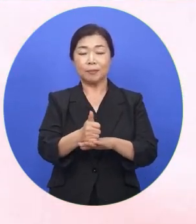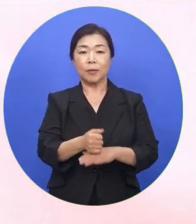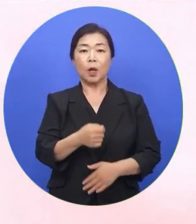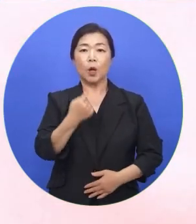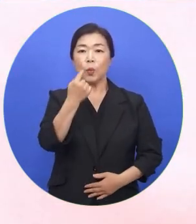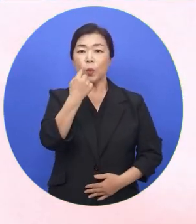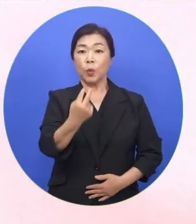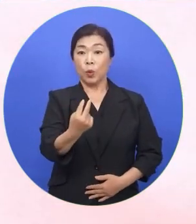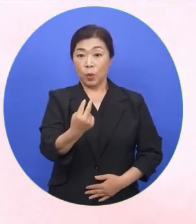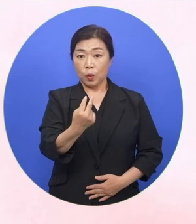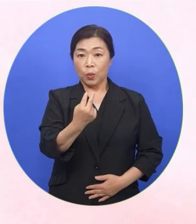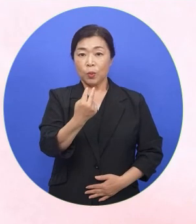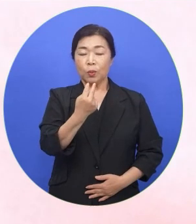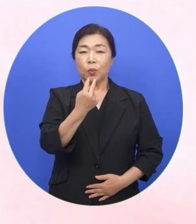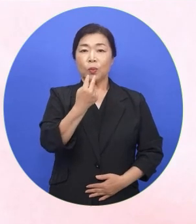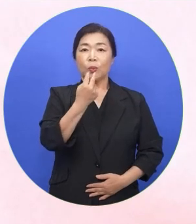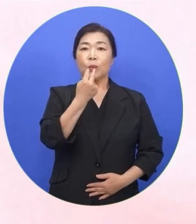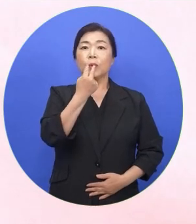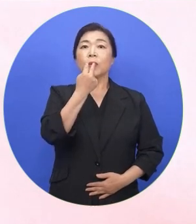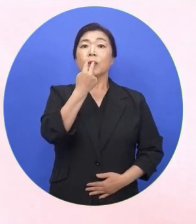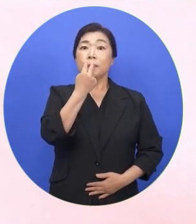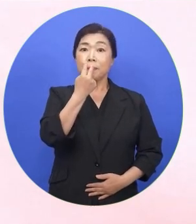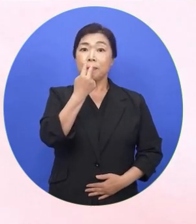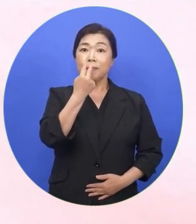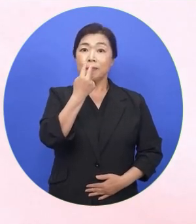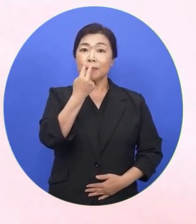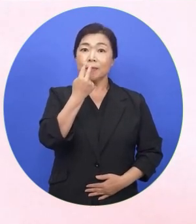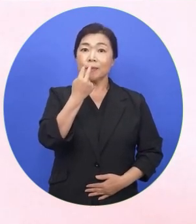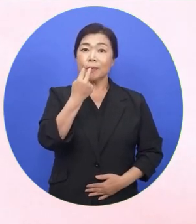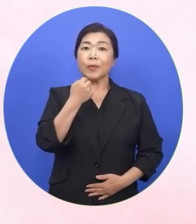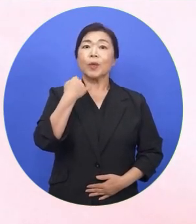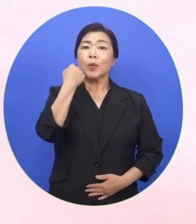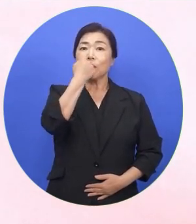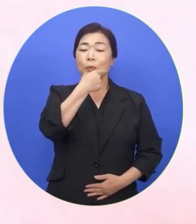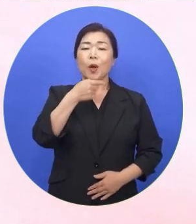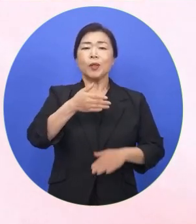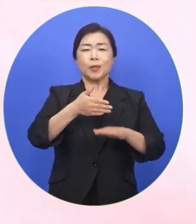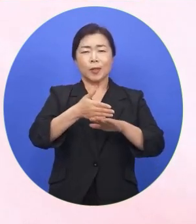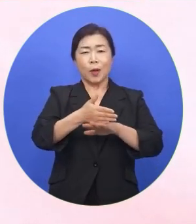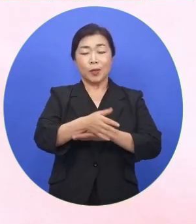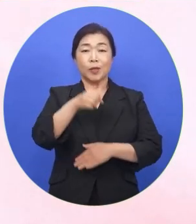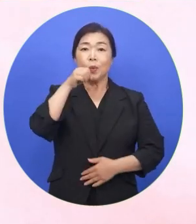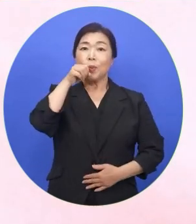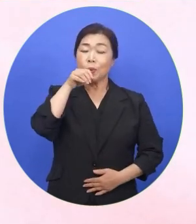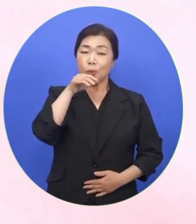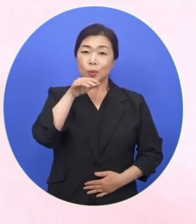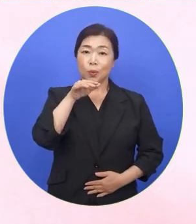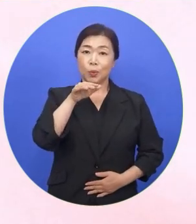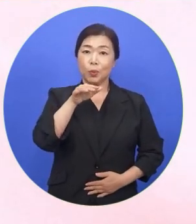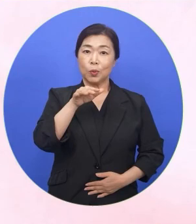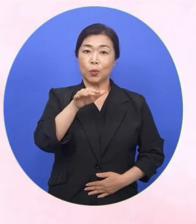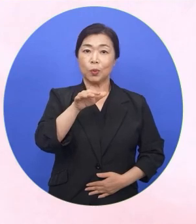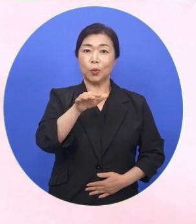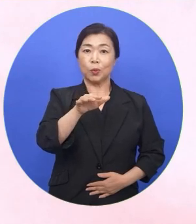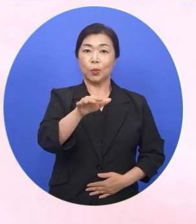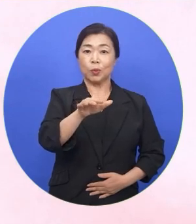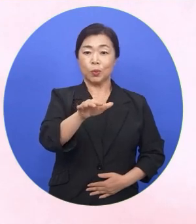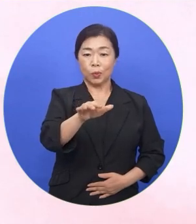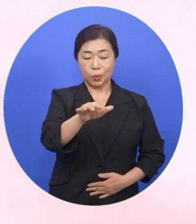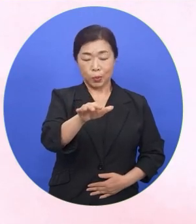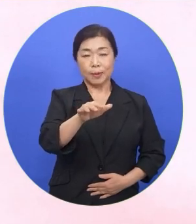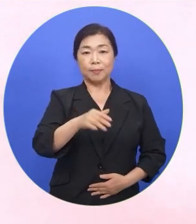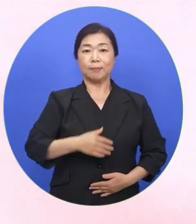마지막으로 코로 천천히 숨을 들이쉬고 천천히 입으로 숨을